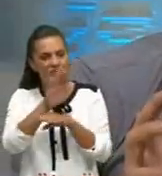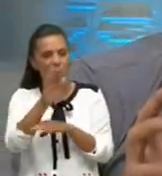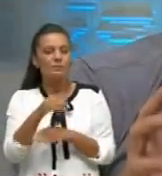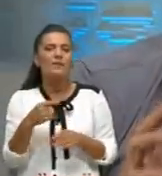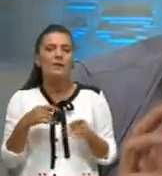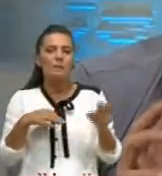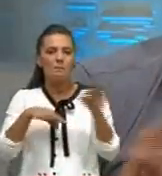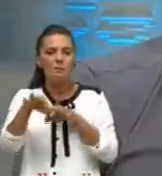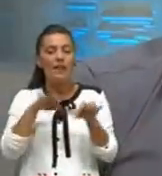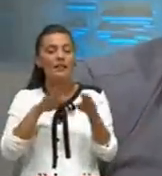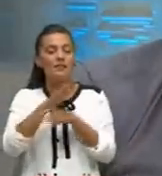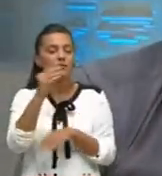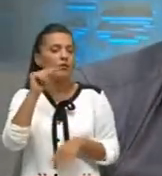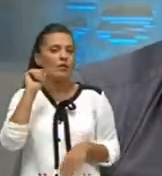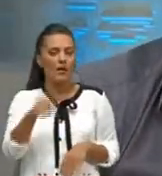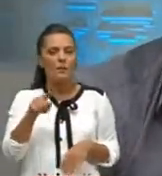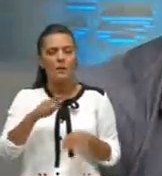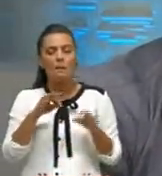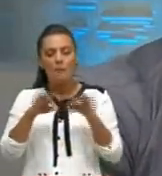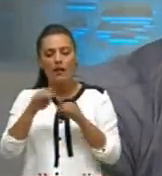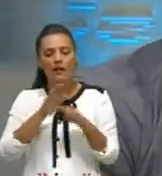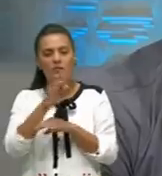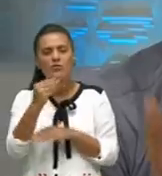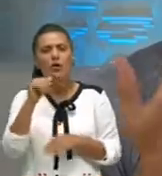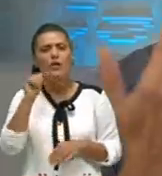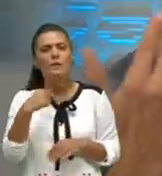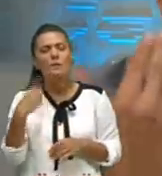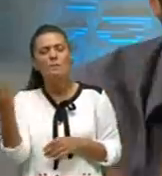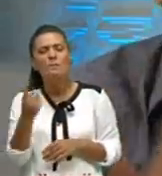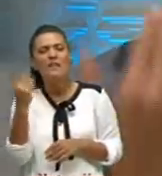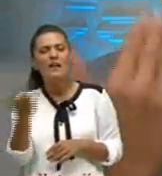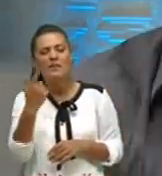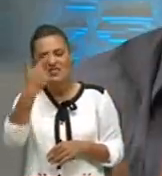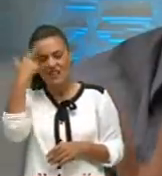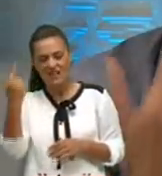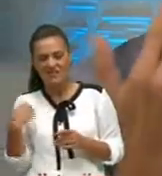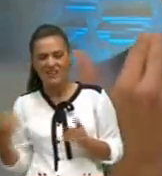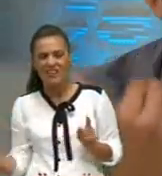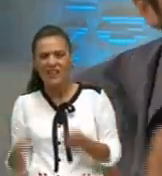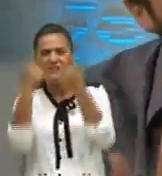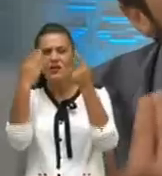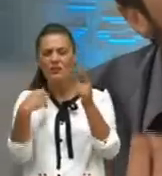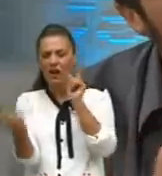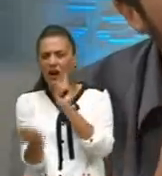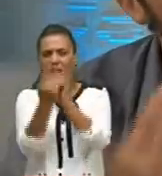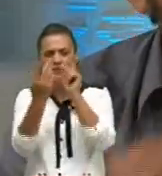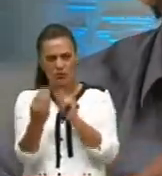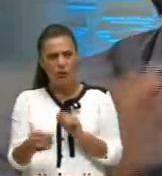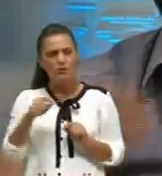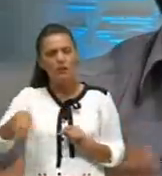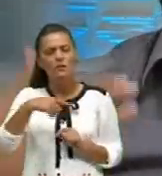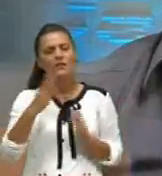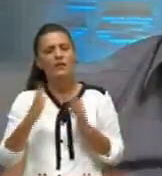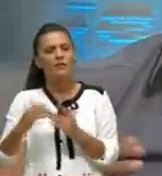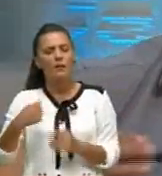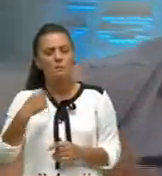Planlı yaşam. Bunu konuşalım. Bunlar çok önemli. Planlı yaşam konusu o kadar önemli ki bir takım şeylerle şans eseri, rastlantısı olarak karşılaşıyor olmak sürekli